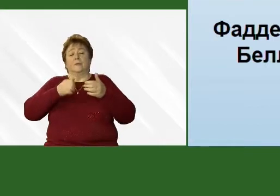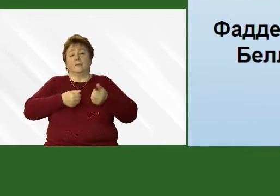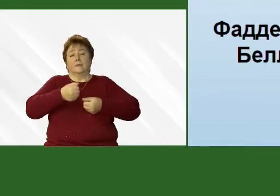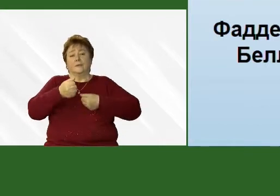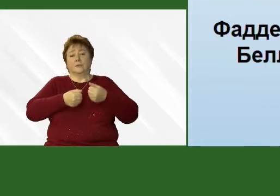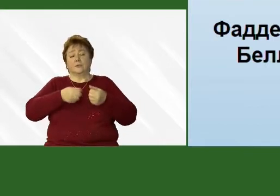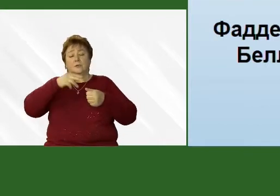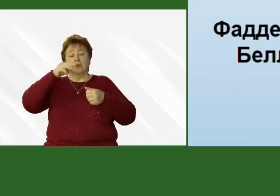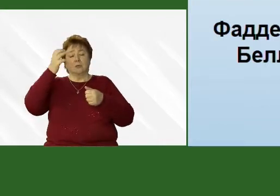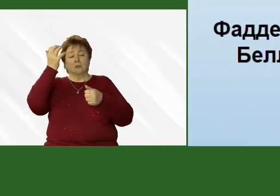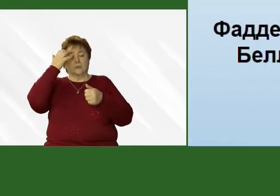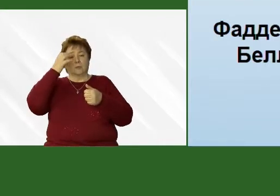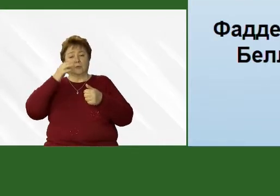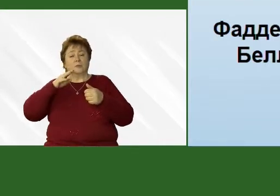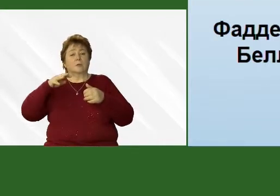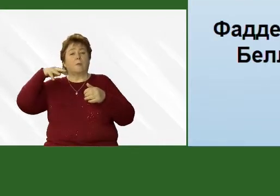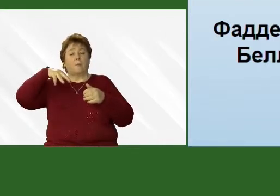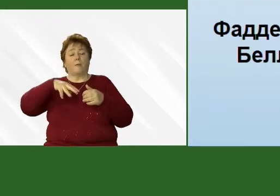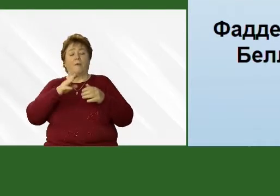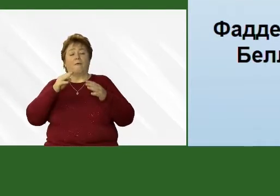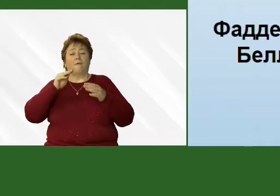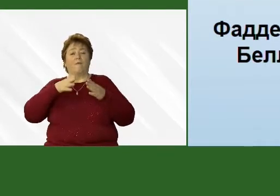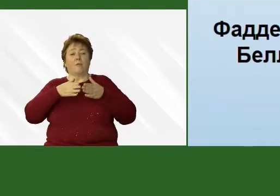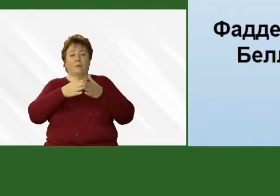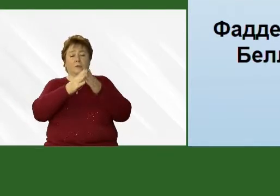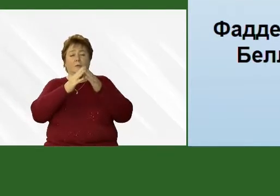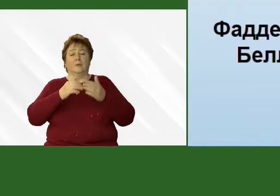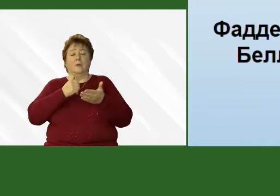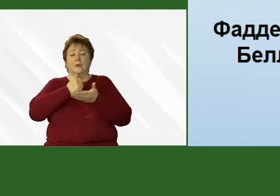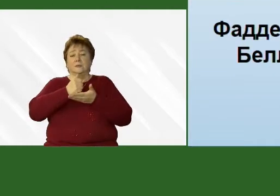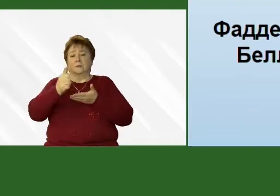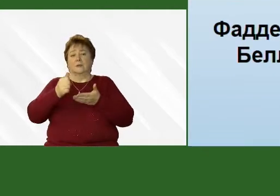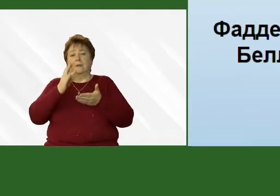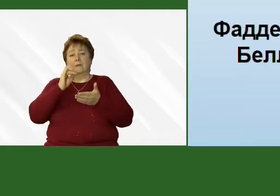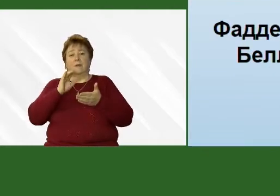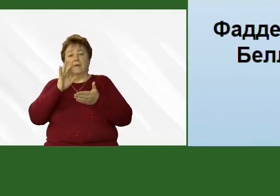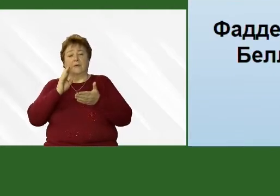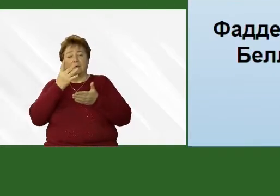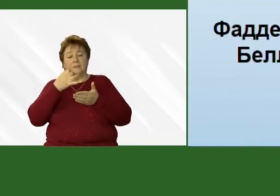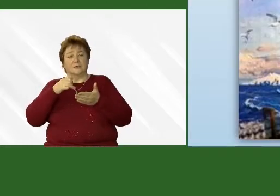и одним из первооткрывателей Антарктиды. Один из основателей Новороссийска.